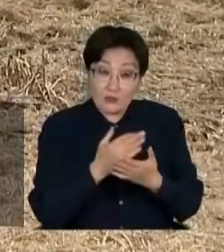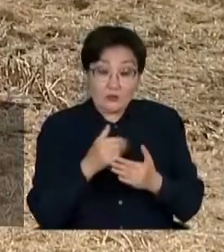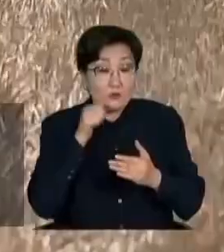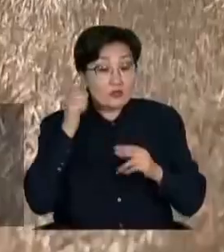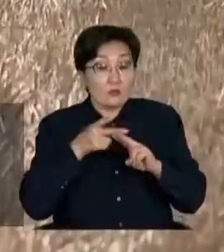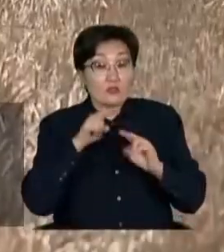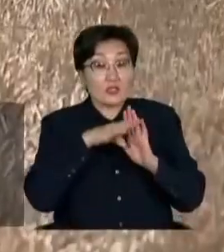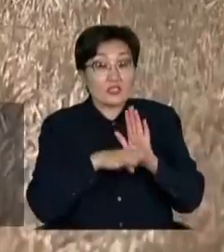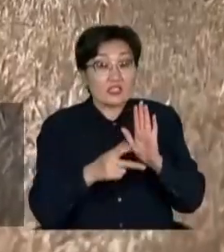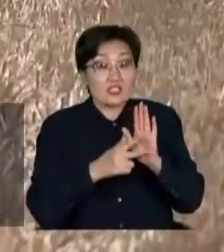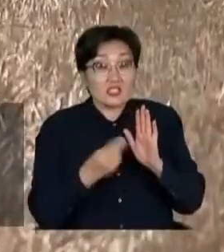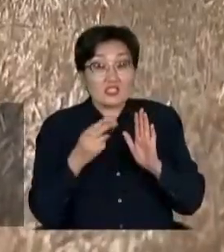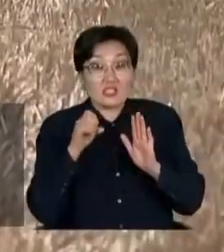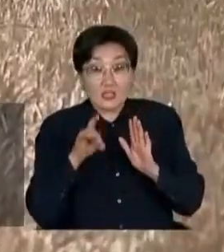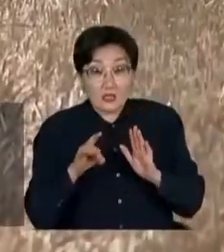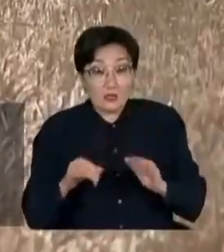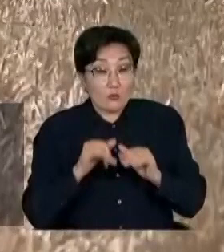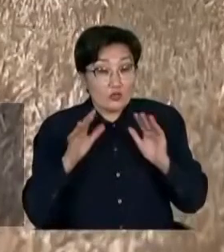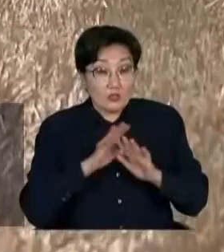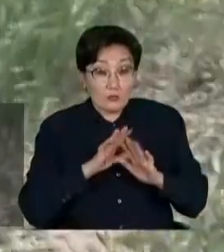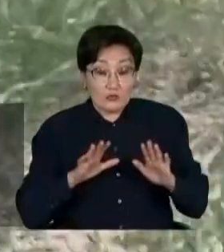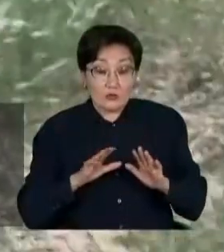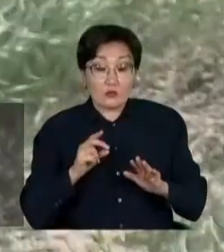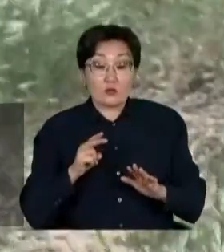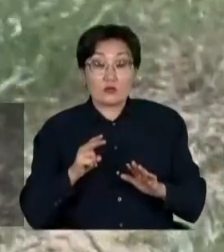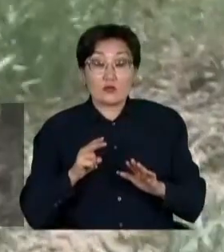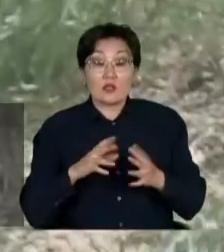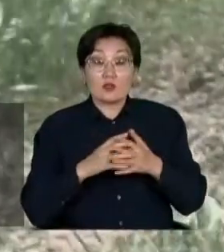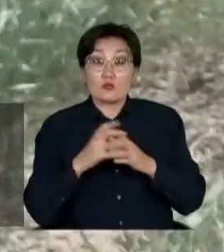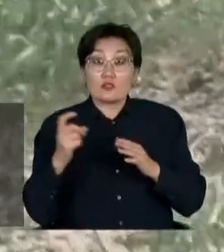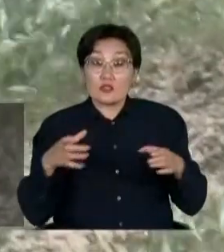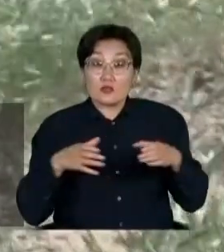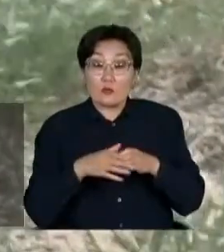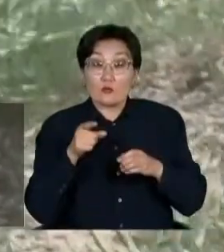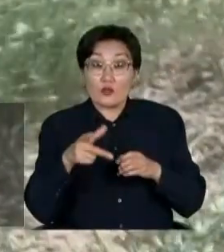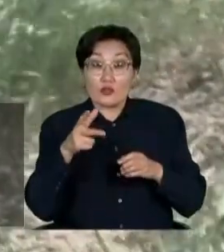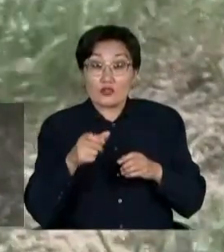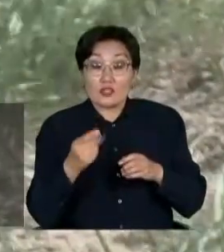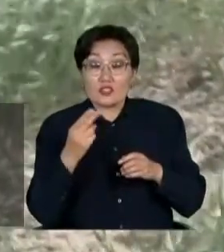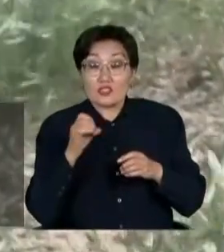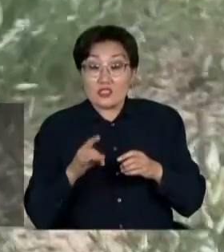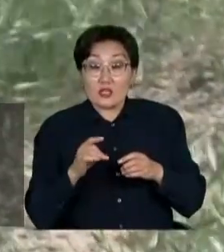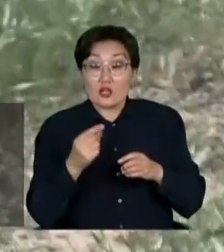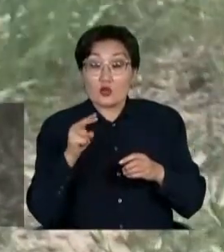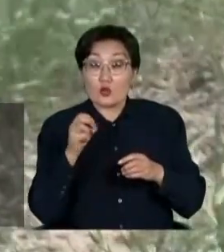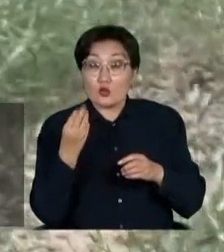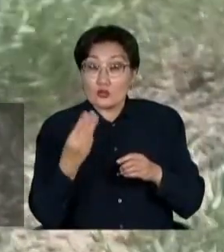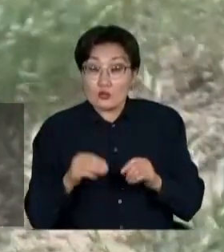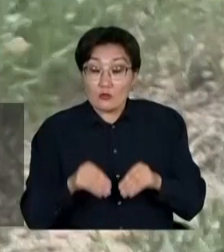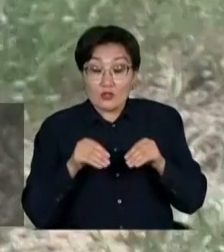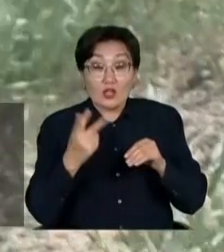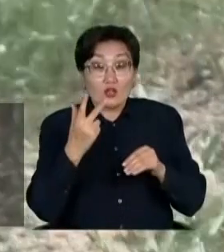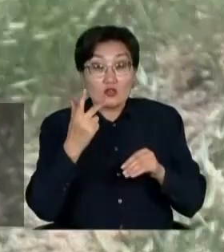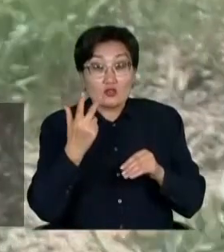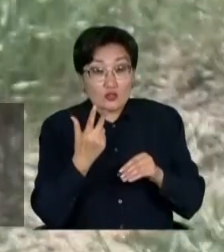бұл көрсеткіш 80 центнерден әрі аспап еді. Құрман баяты шаруа қожалығы 1300 гектарды күріш екті. Қазір 3-тен 1 жинап